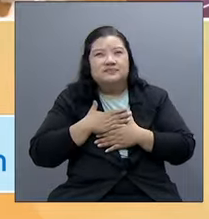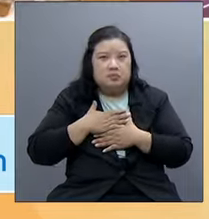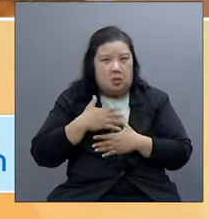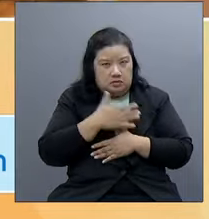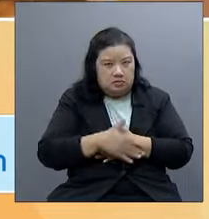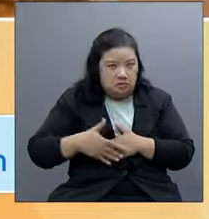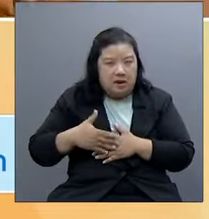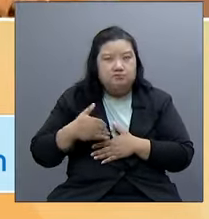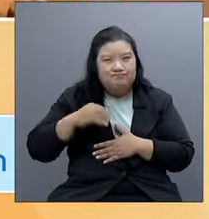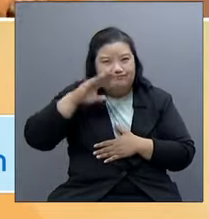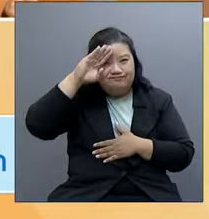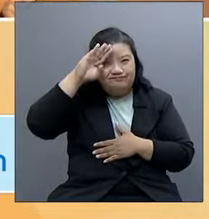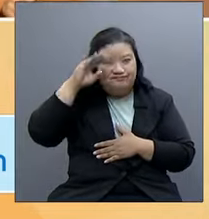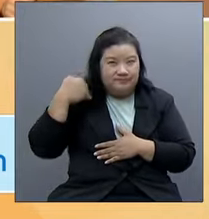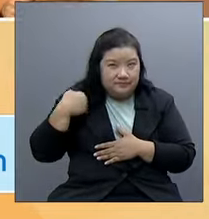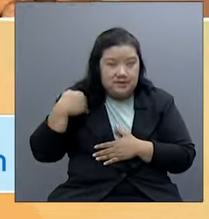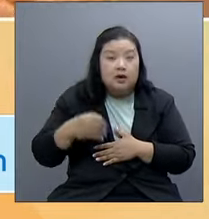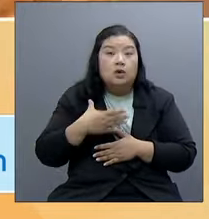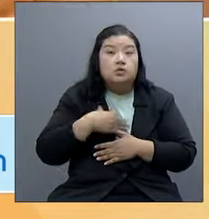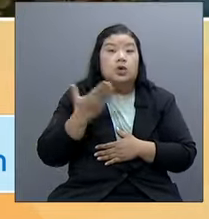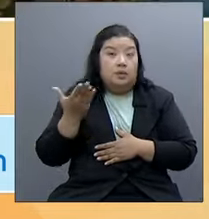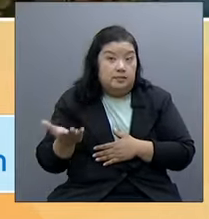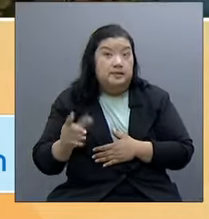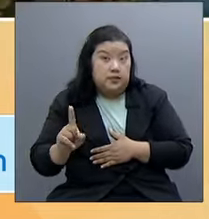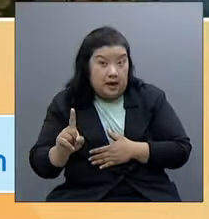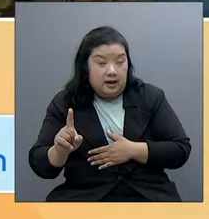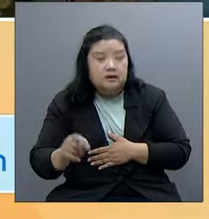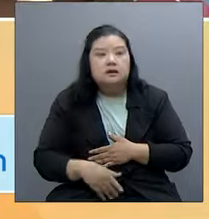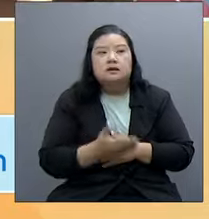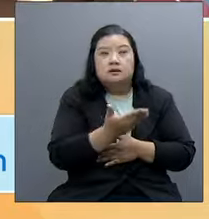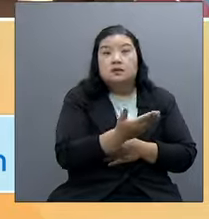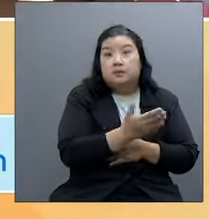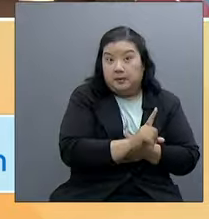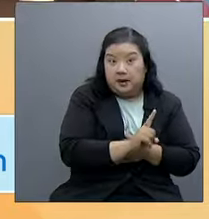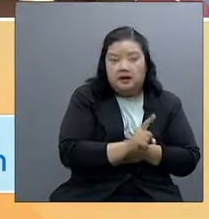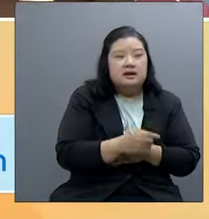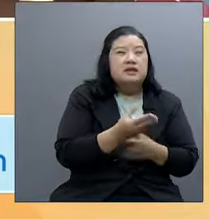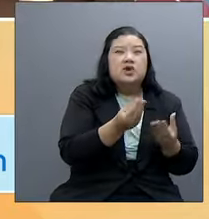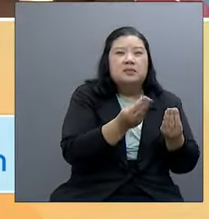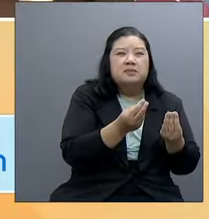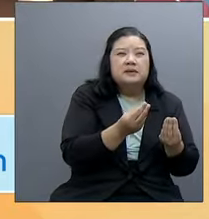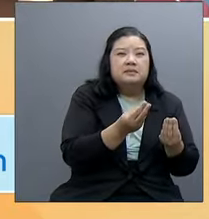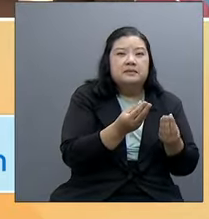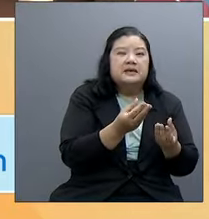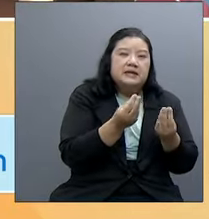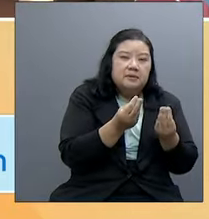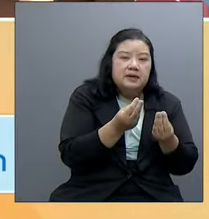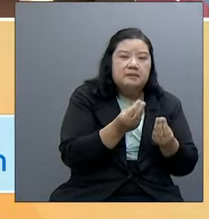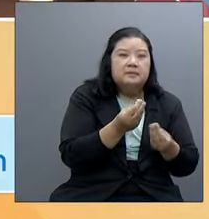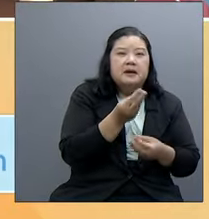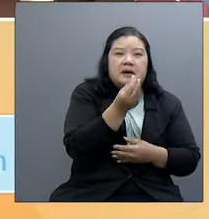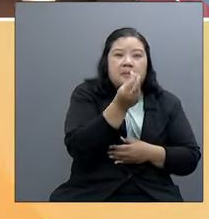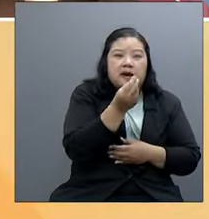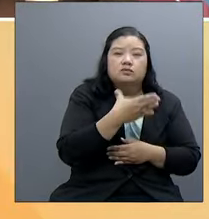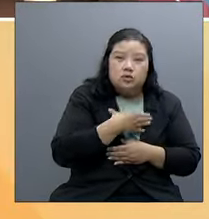าง trays soนแบบนิ่มๆบ